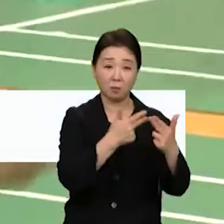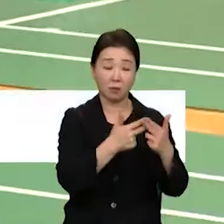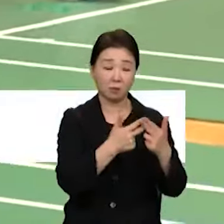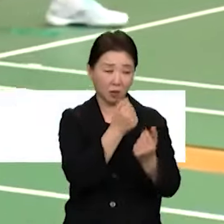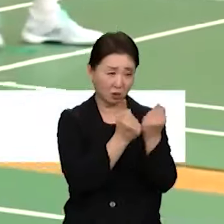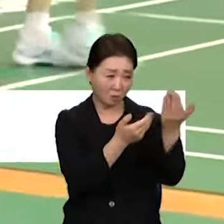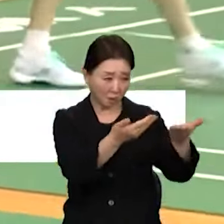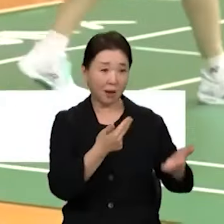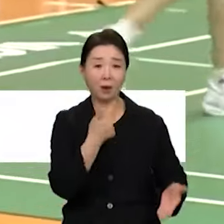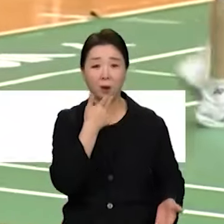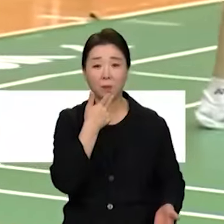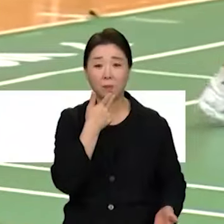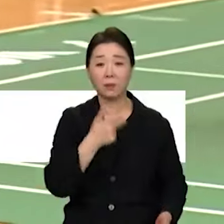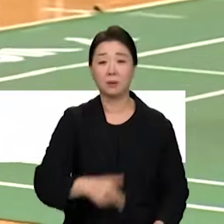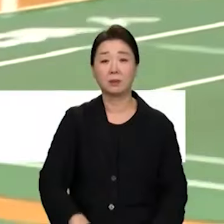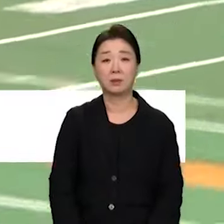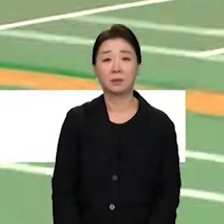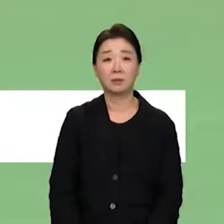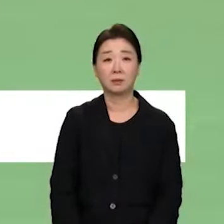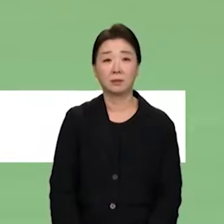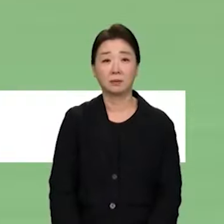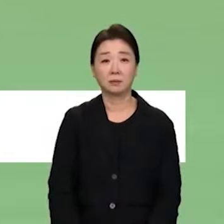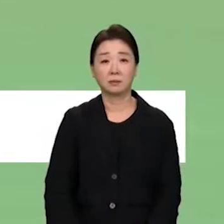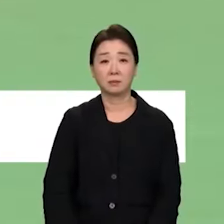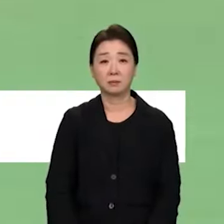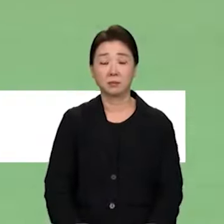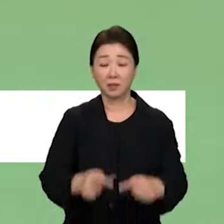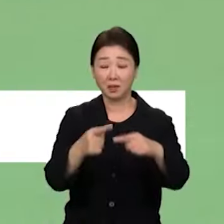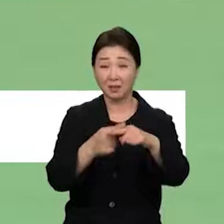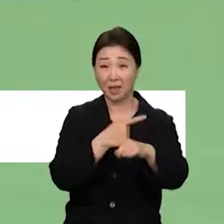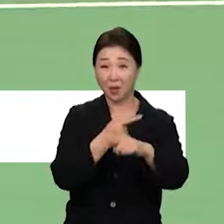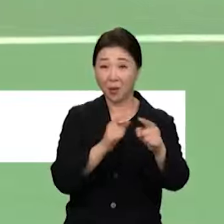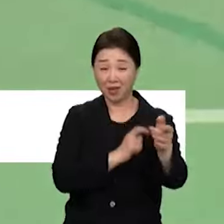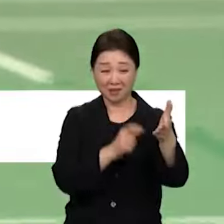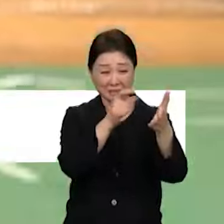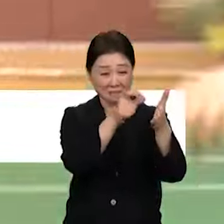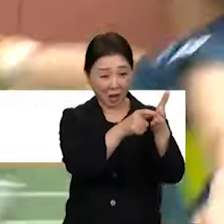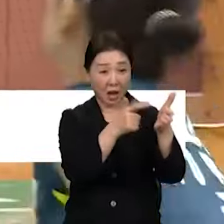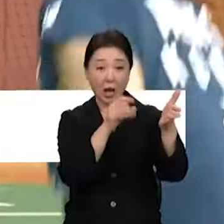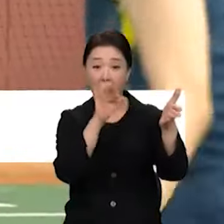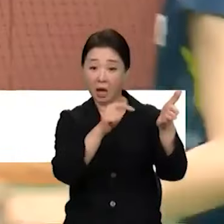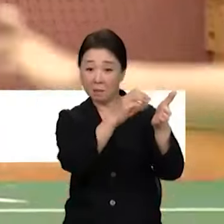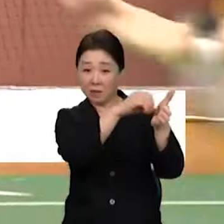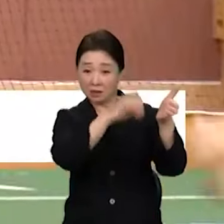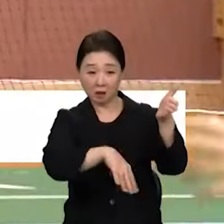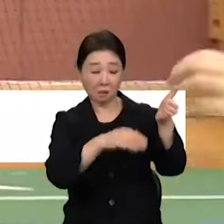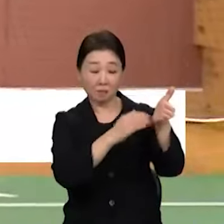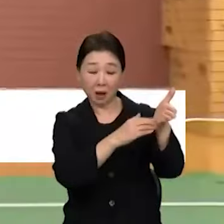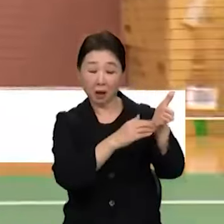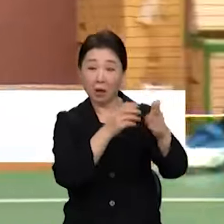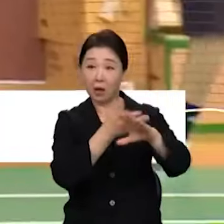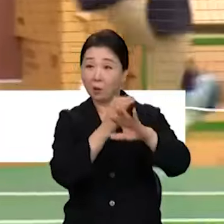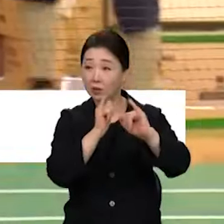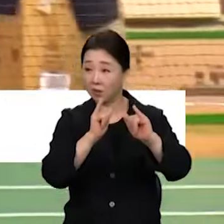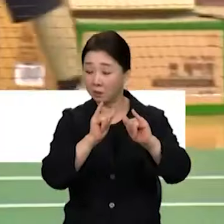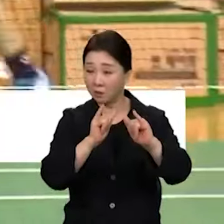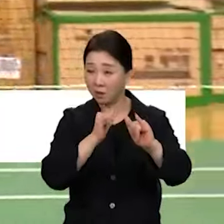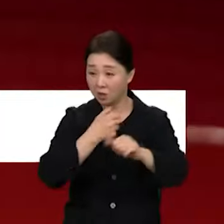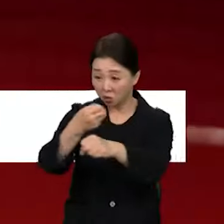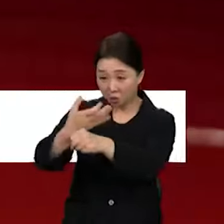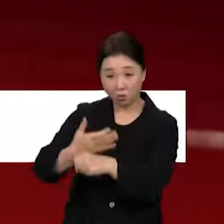아무런 설명을 듣지 못했다고 했습니다. 대회 엔트리에 안세영이 빠져 있다는 소식을 해외 팬들이 전해줘서 알게